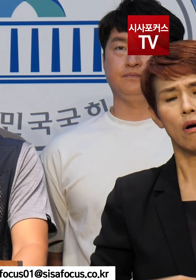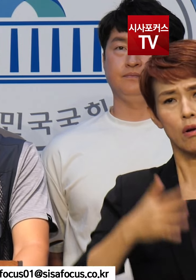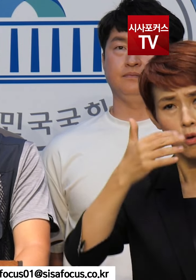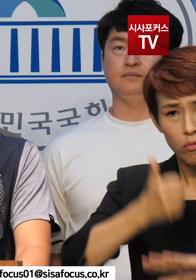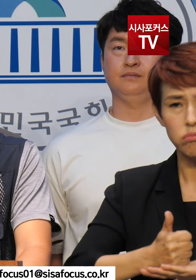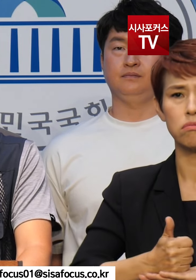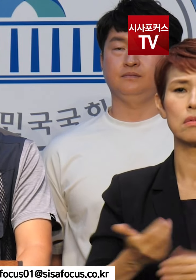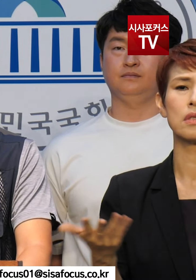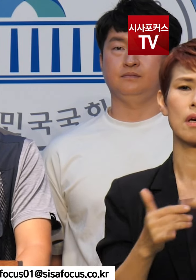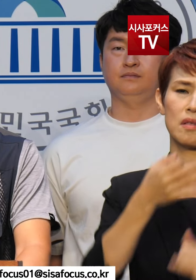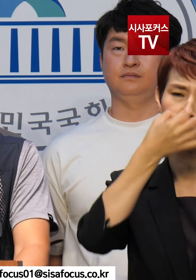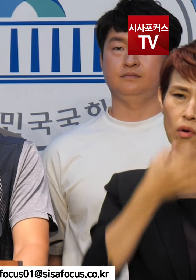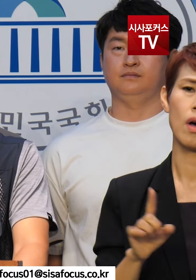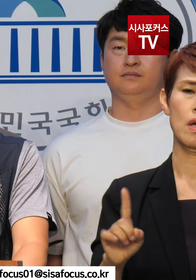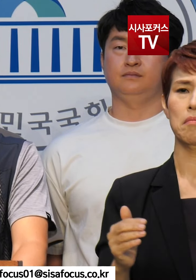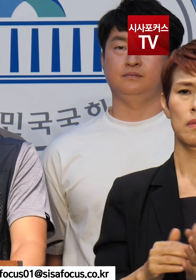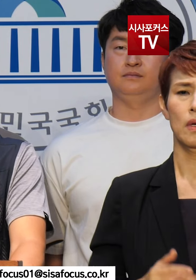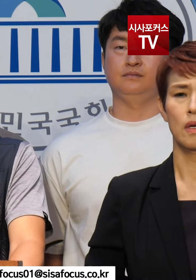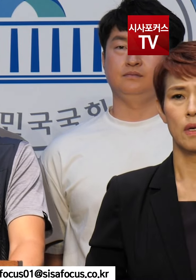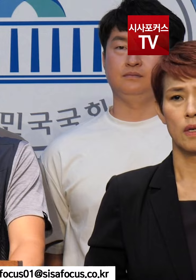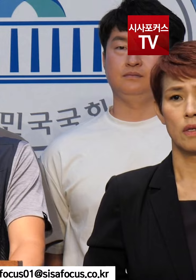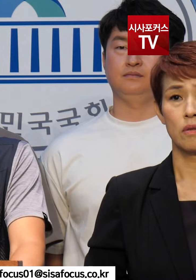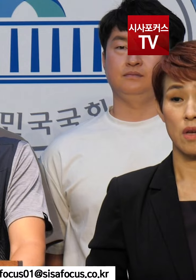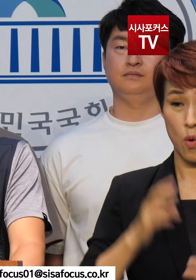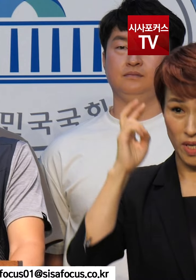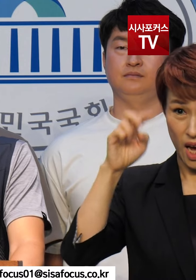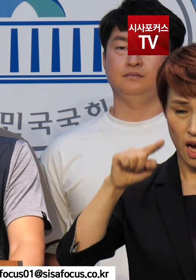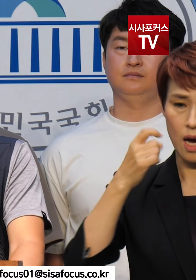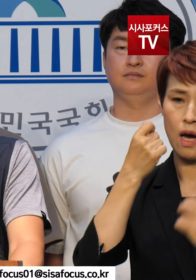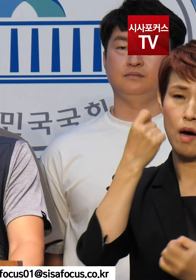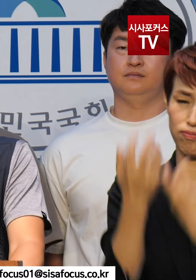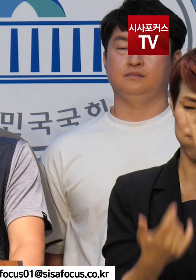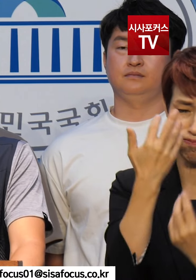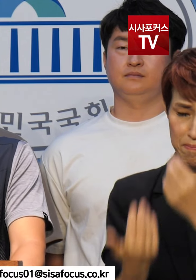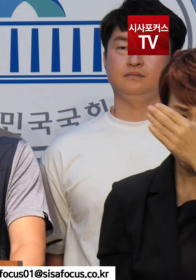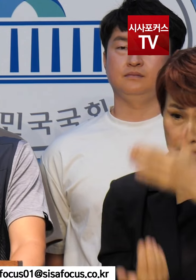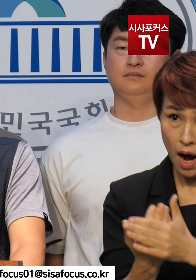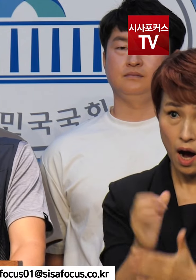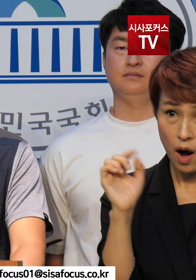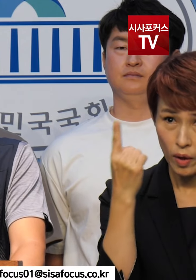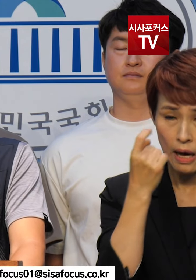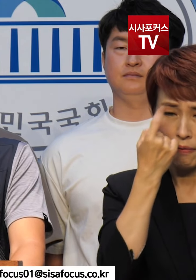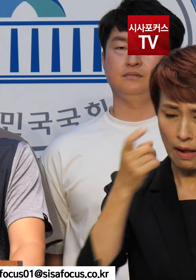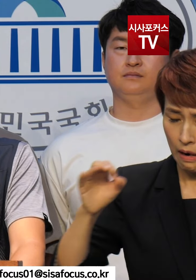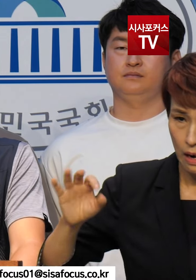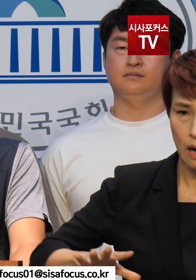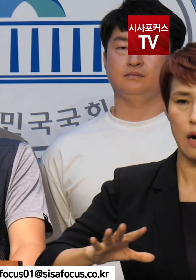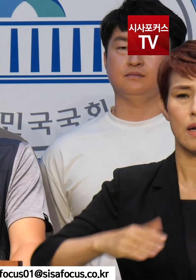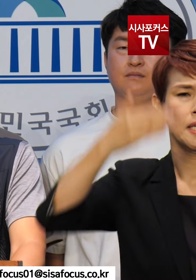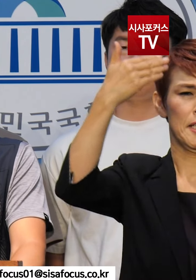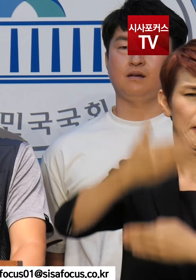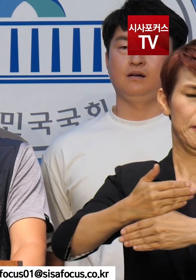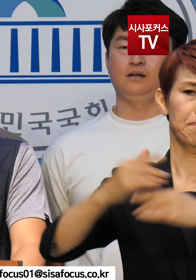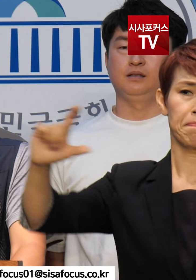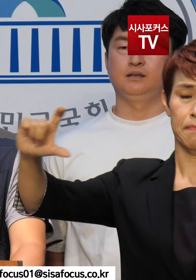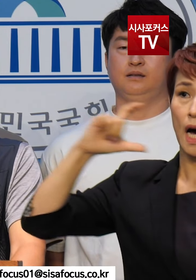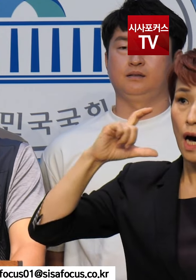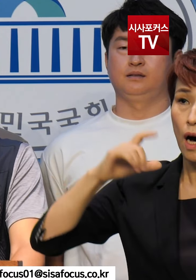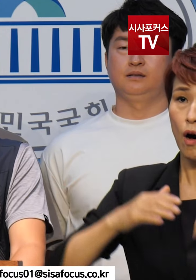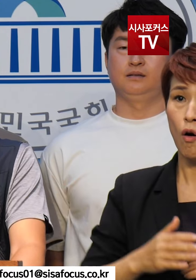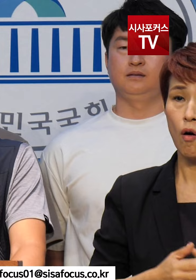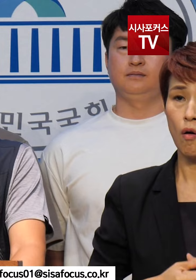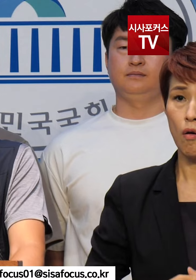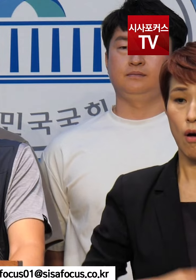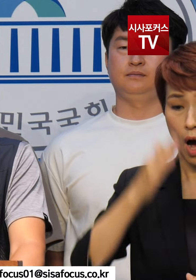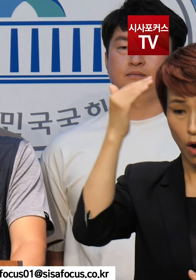있습니다. 회사는 화재가 나자 한 달 만에 일방적으로 폐업을 통보했습니다. 저희는 한국